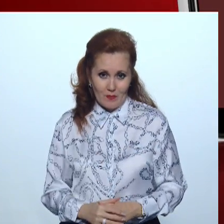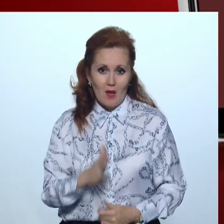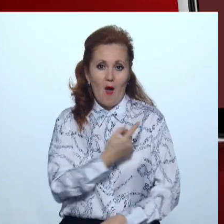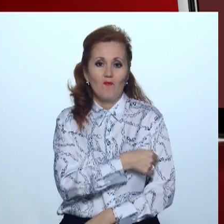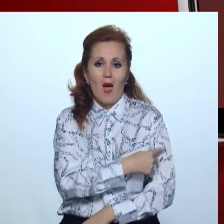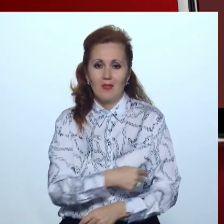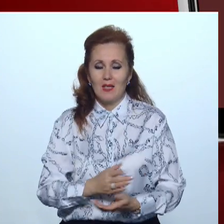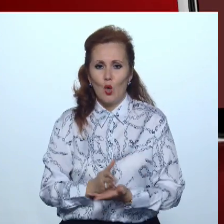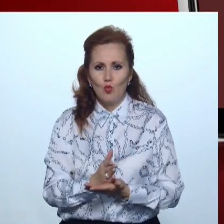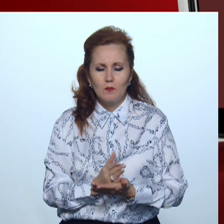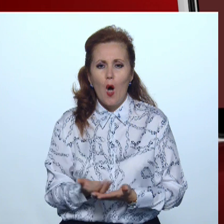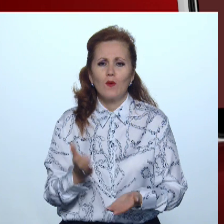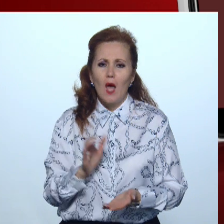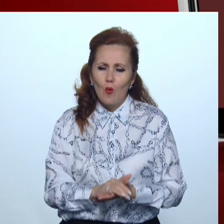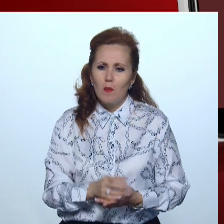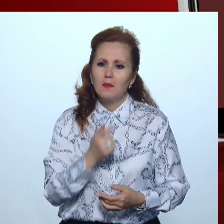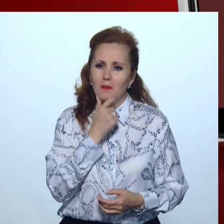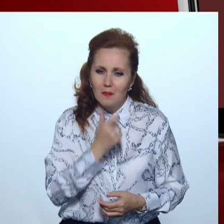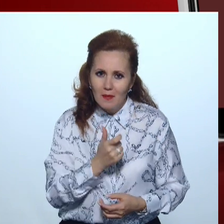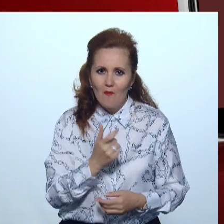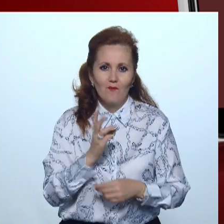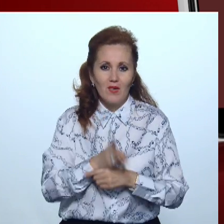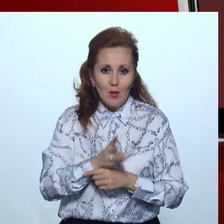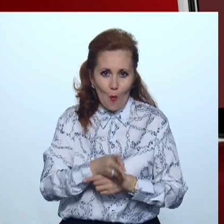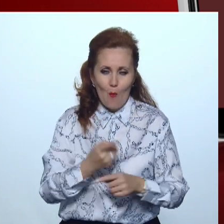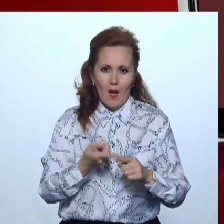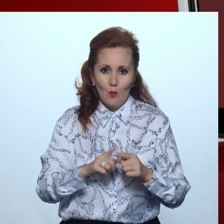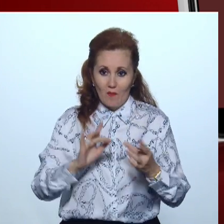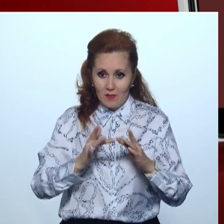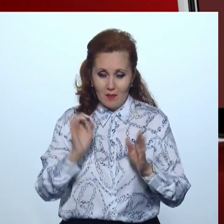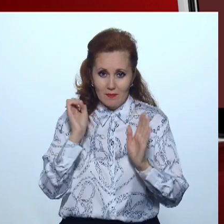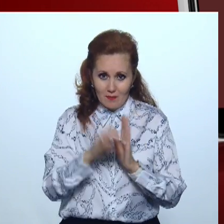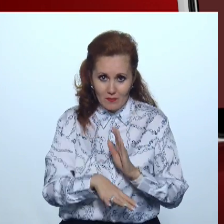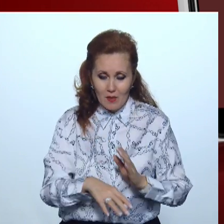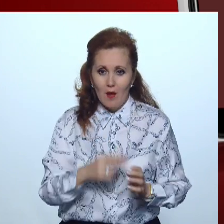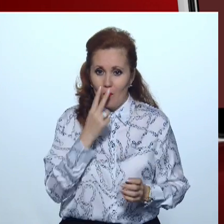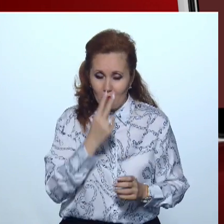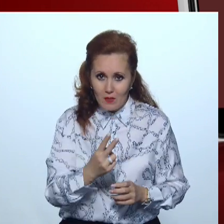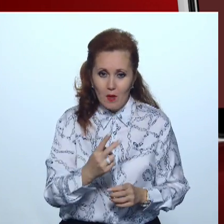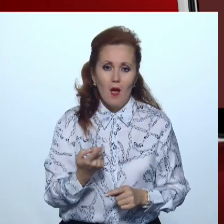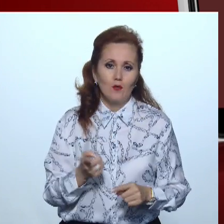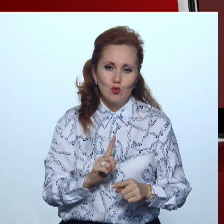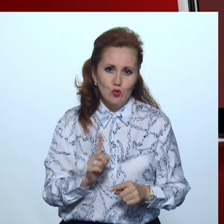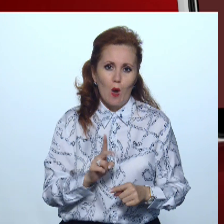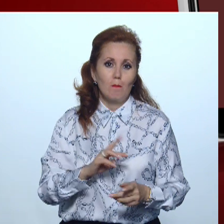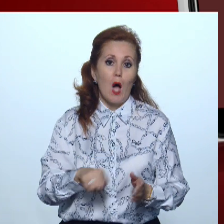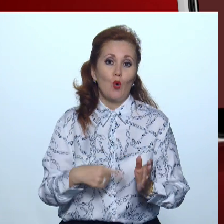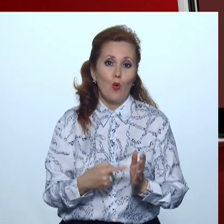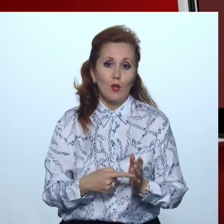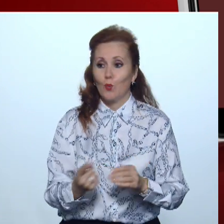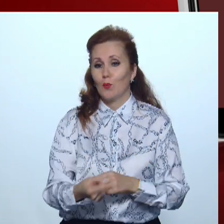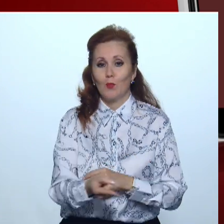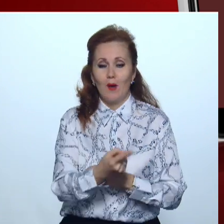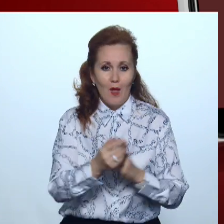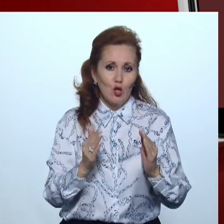Ветеринарная служба ознакомилась с видеоматериалом, размещенным в соцсетях. На видеоматериале видно, что по городу